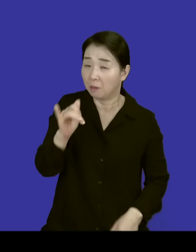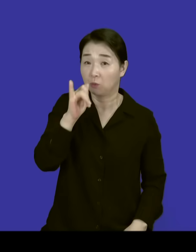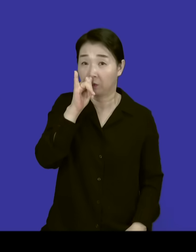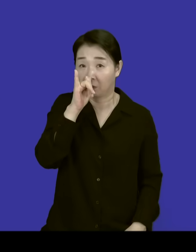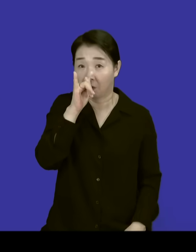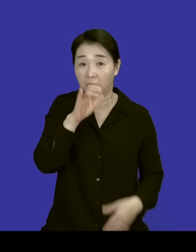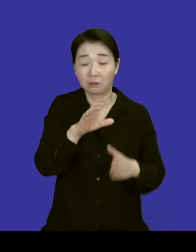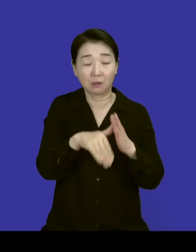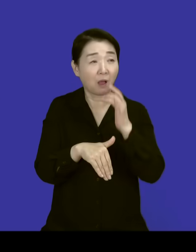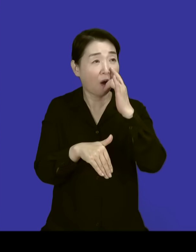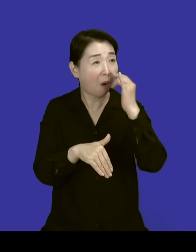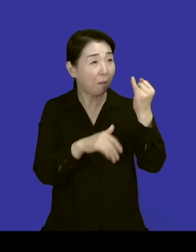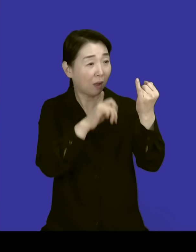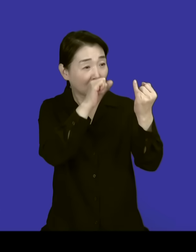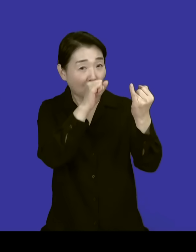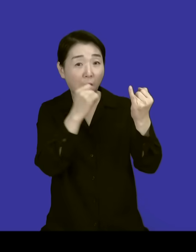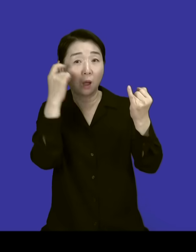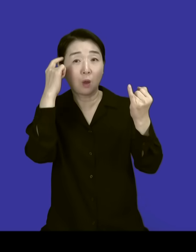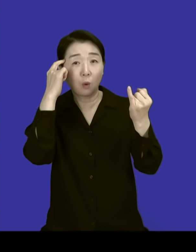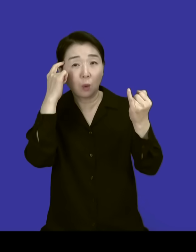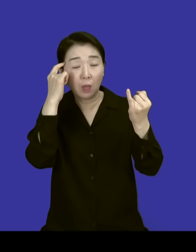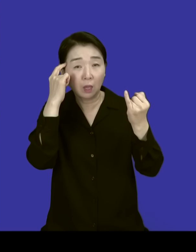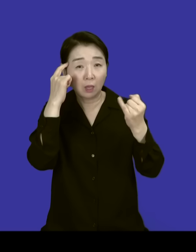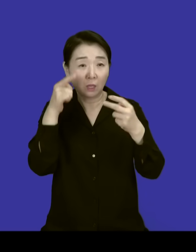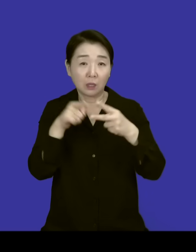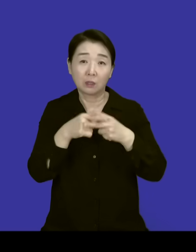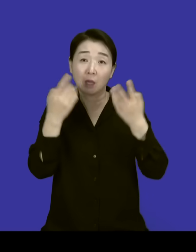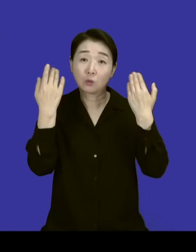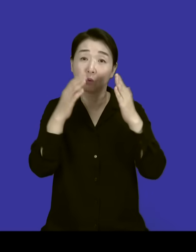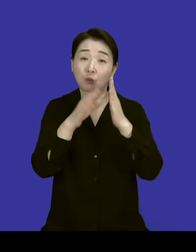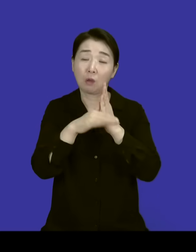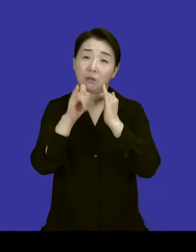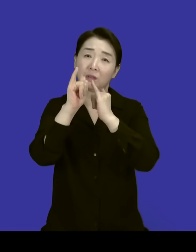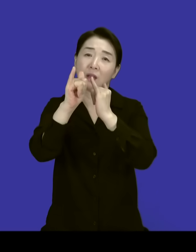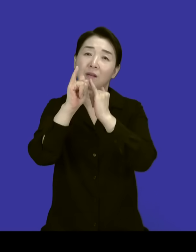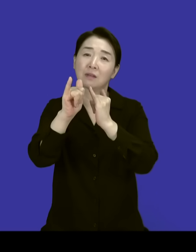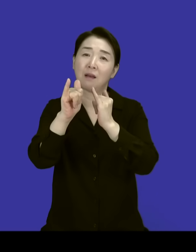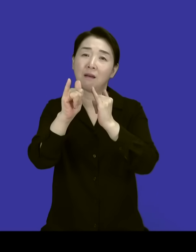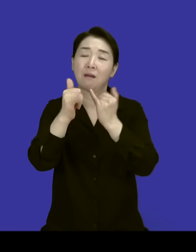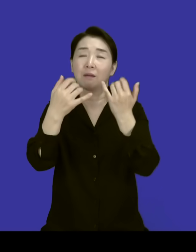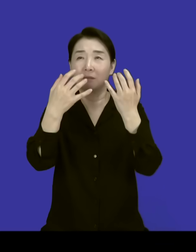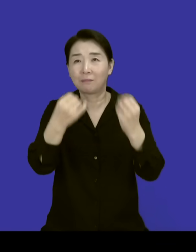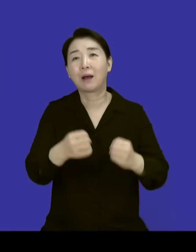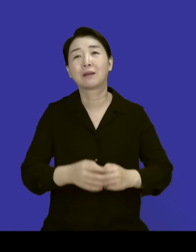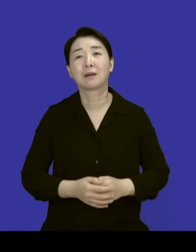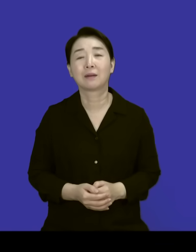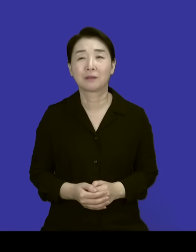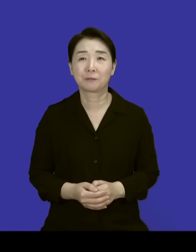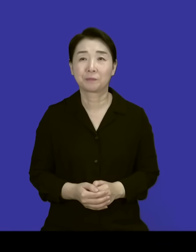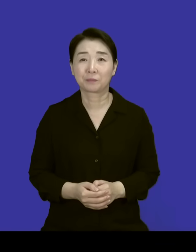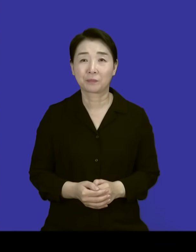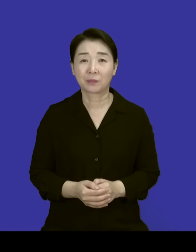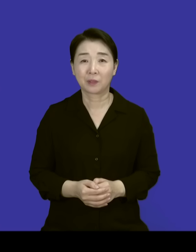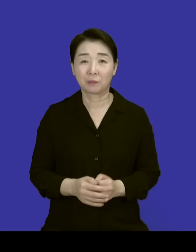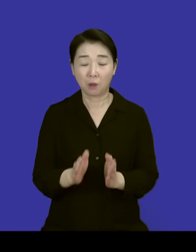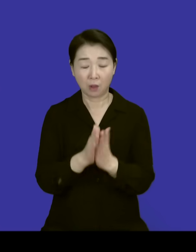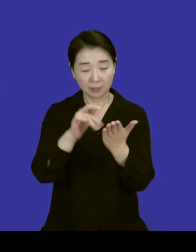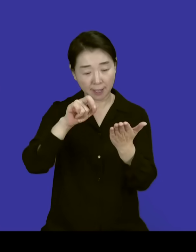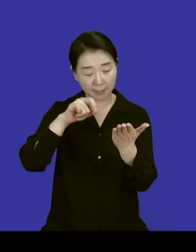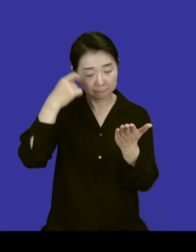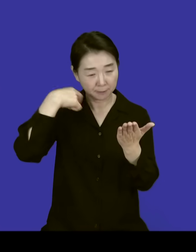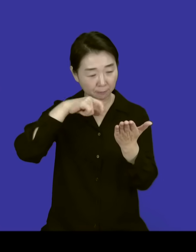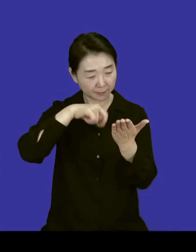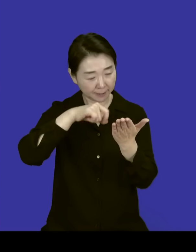어머니는 그냥 좀 좋아하시고 왜냐면 제가 초등학교 때 상을 진짜 많이 탔거든요. 예, 근데 뭐 일기상 타고 뭐 독후감상 타고 막 뭐 많이